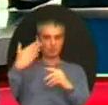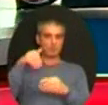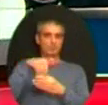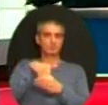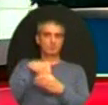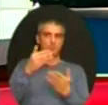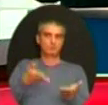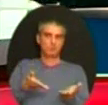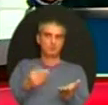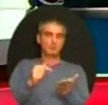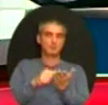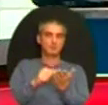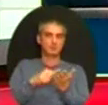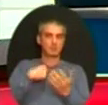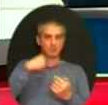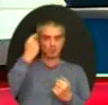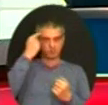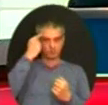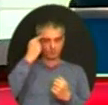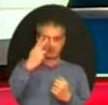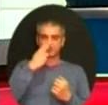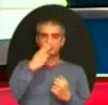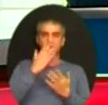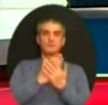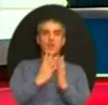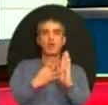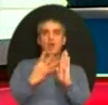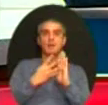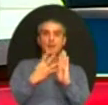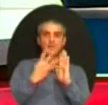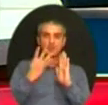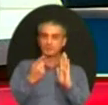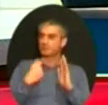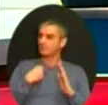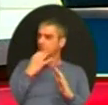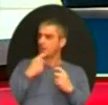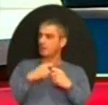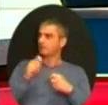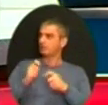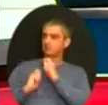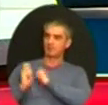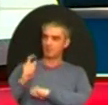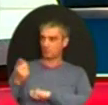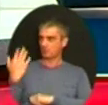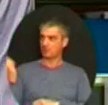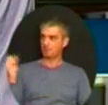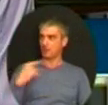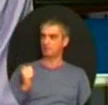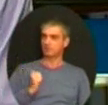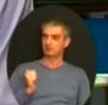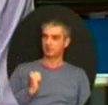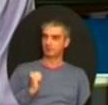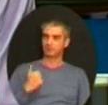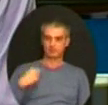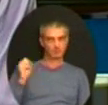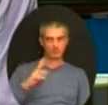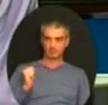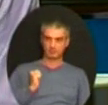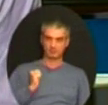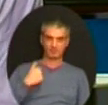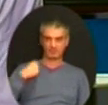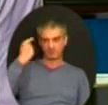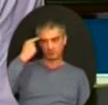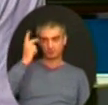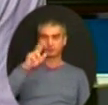כאן. ולכן אני חושב, כשניסיתי את זה כבר 4 פעמים. רגע, אני שואלת חברת הכנסת ברקו, היא דווקא באה מהצבא, מה את חושבת? נכון, היא באה מהצבא, ואני